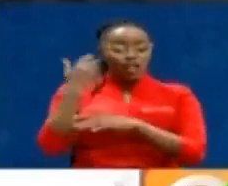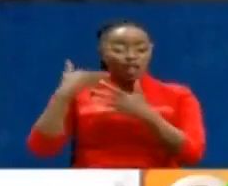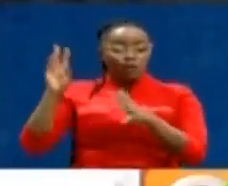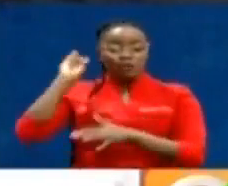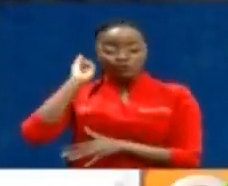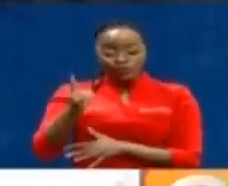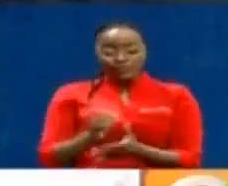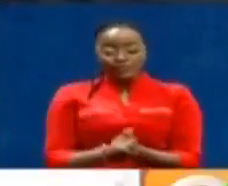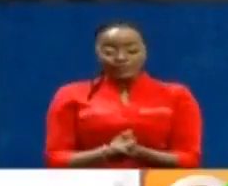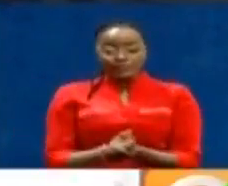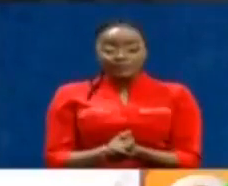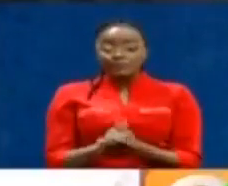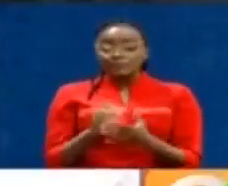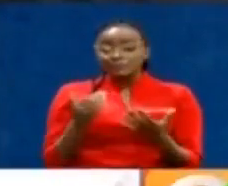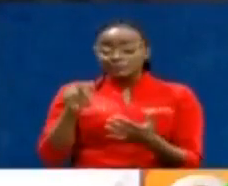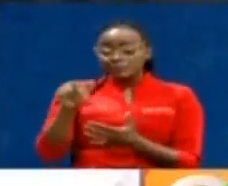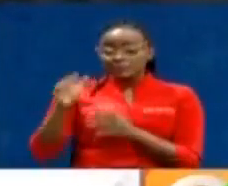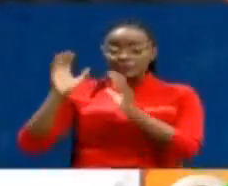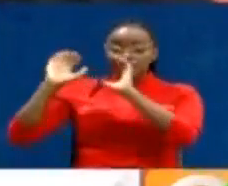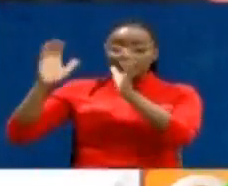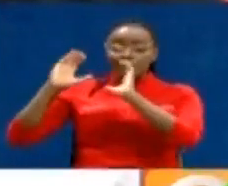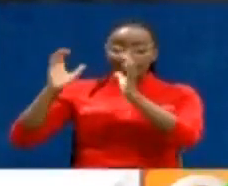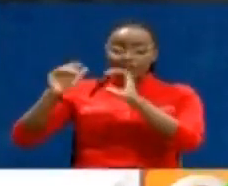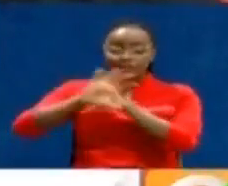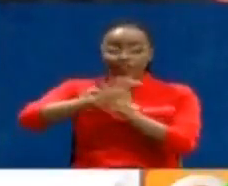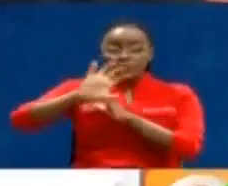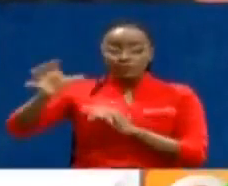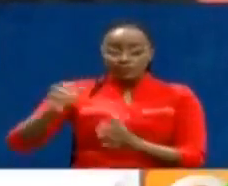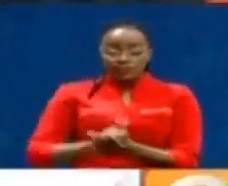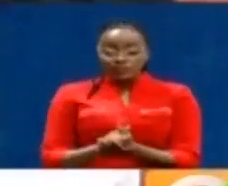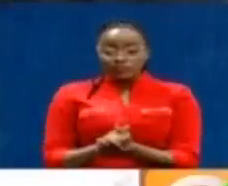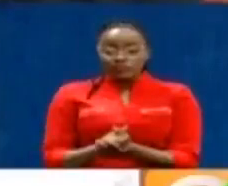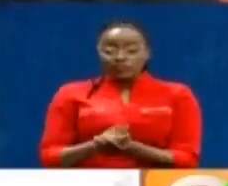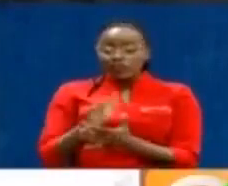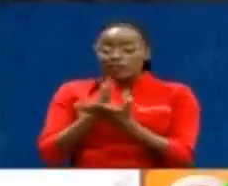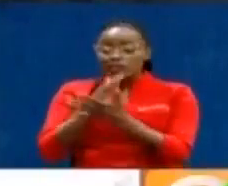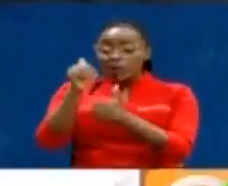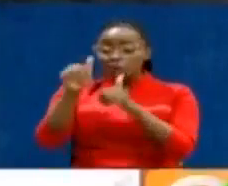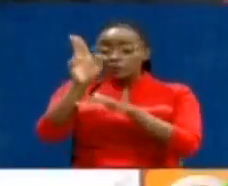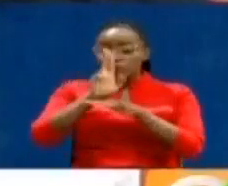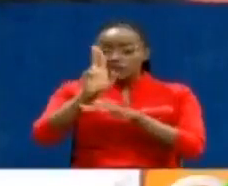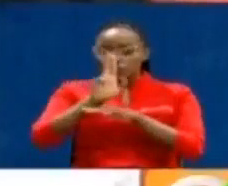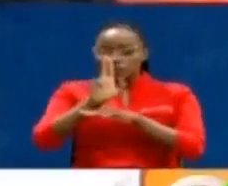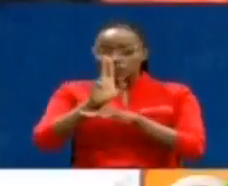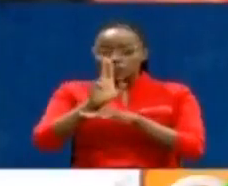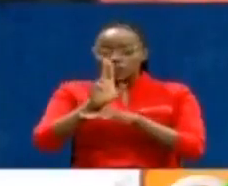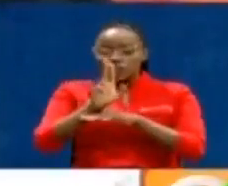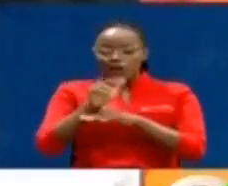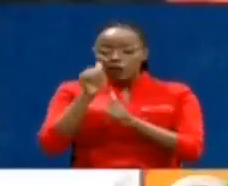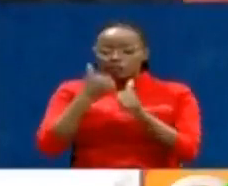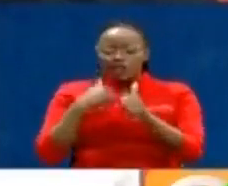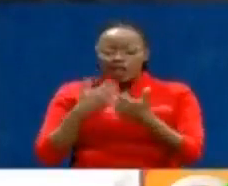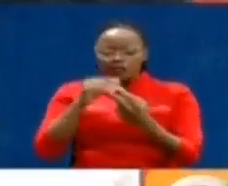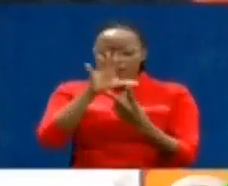potea. Kwa hivyo katika jimbo hili la Kilifi, ile ngao ambayo tunaitumia na tumeweka